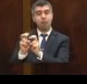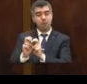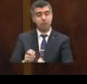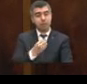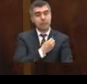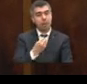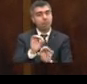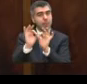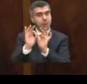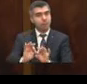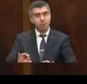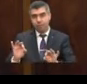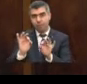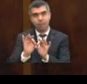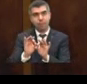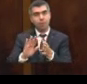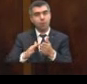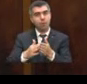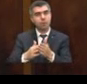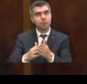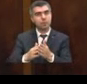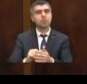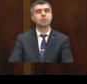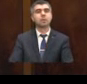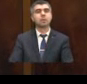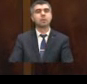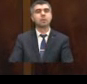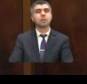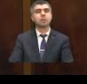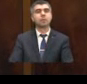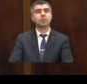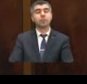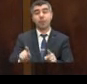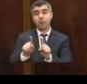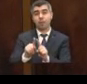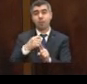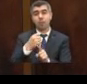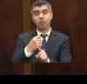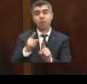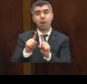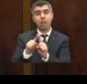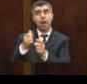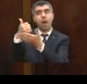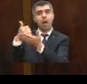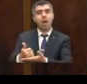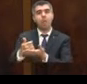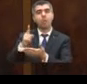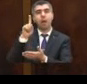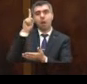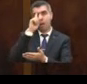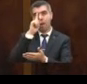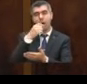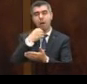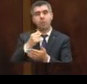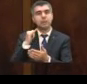ولم تتأثر احتياطاتنا الحيوية بشكل كبير، وذلك بألطاف الله وفضله والمجهود المتراكم لسنوات